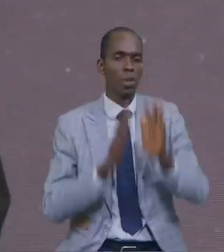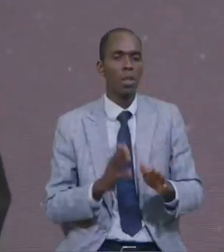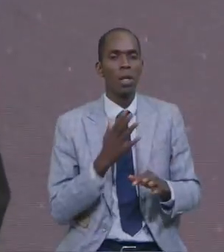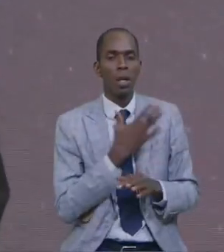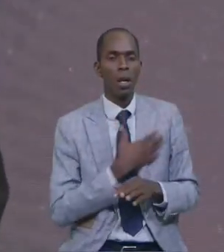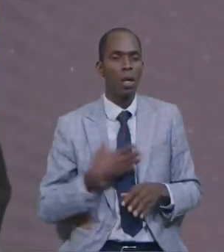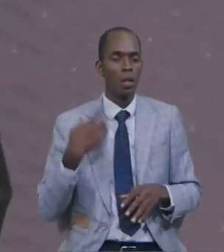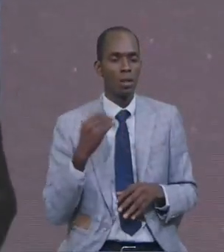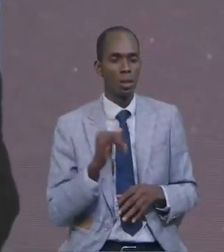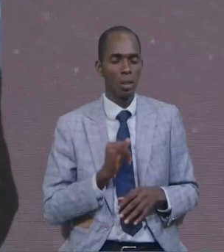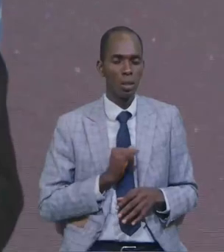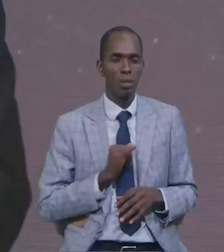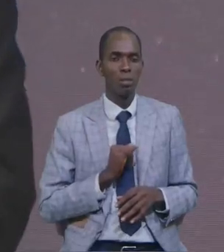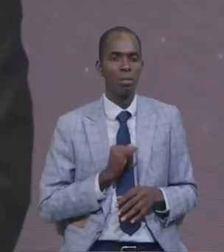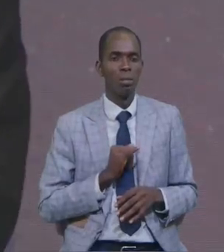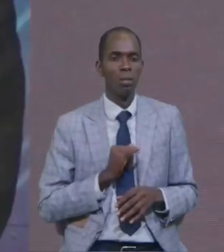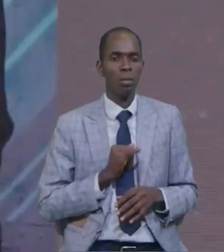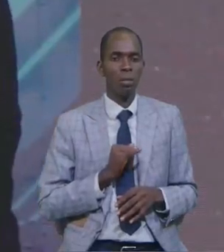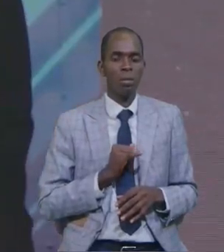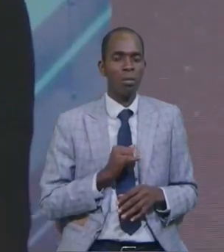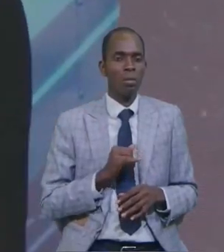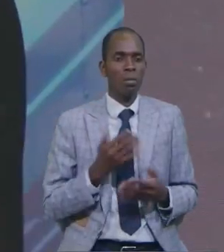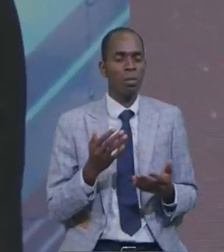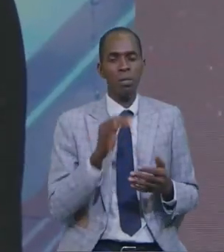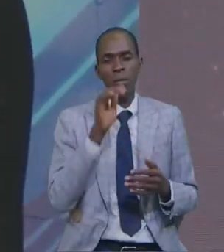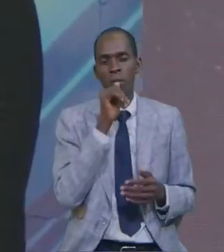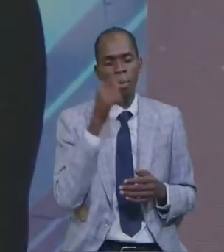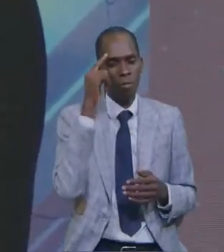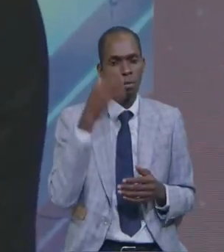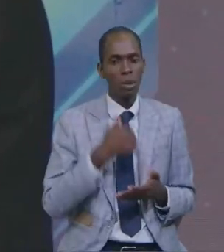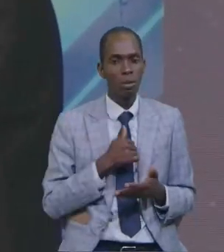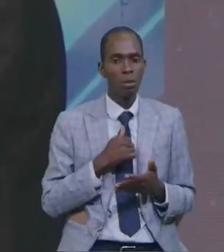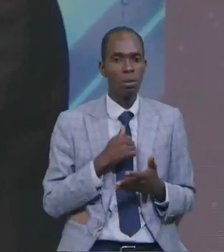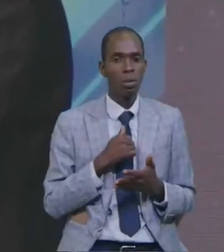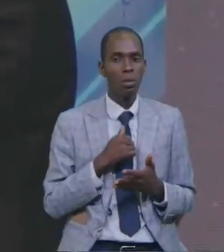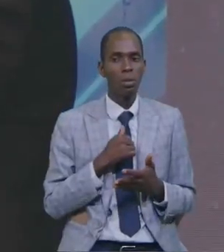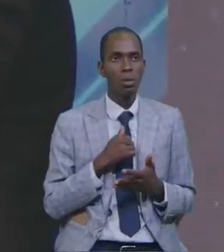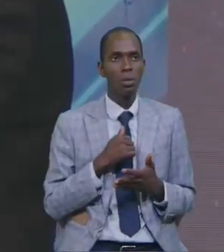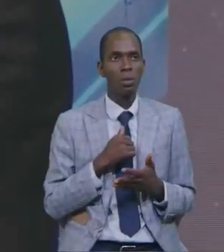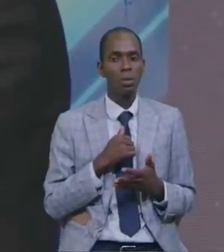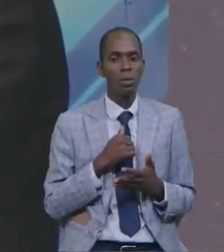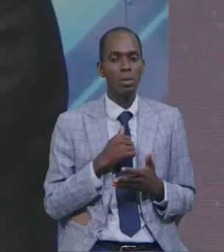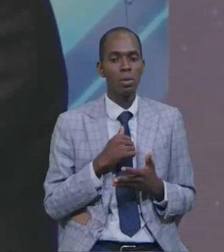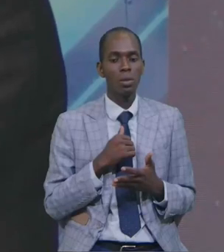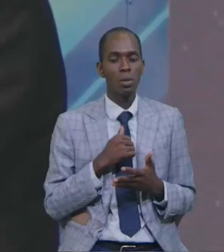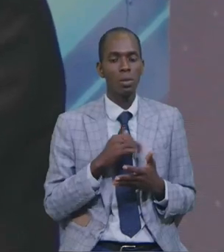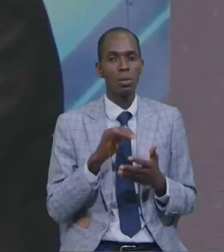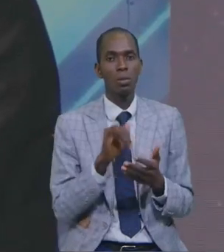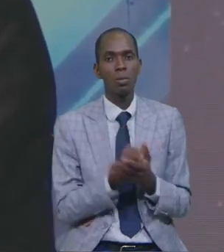ça. Pasteur, est-ce que toi tu peux? Les autres peuvent ne pas aller là-bas.